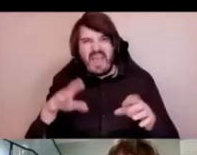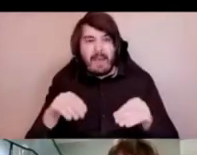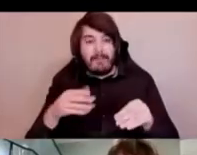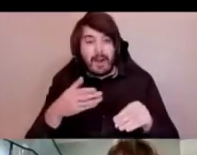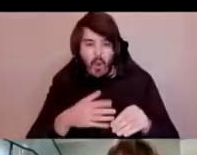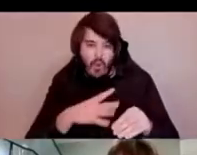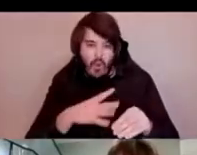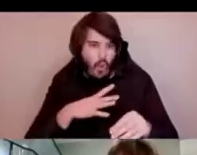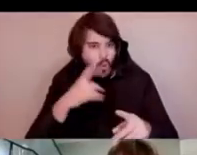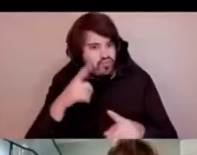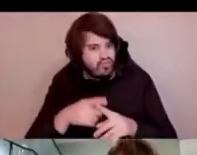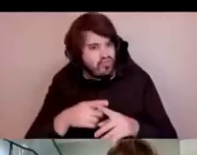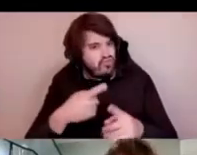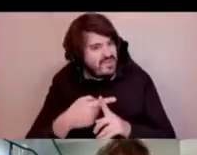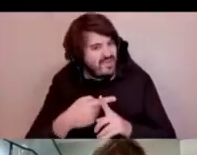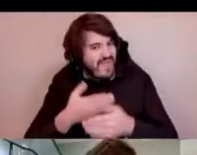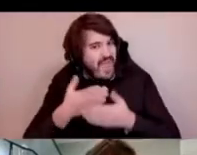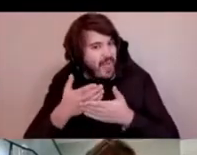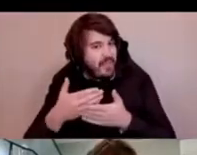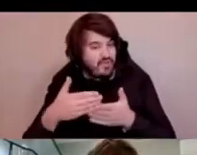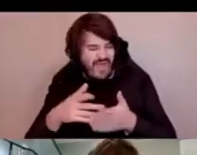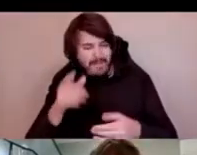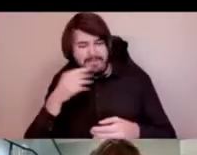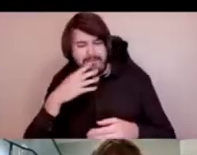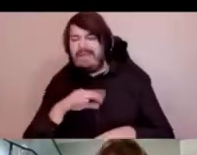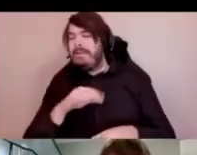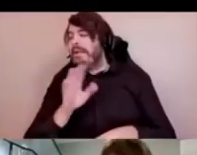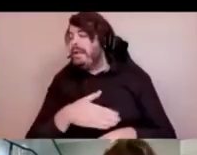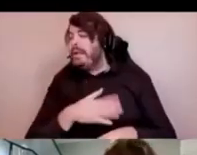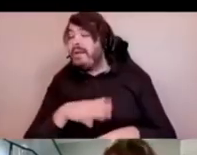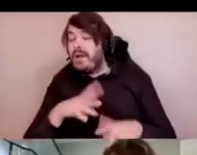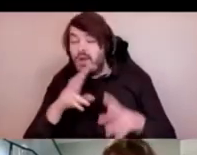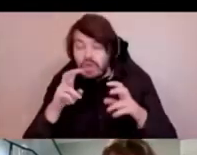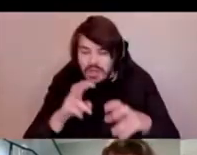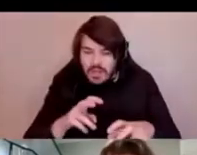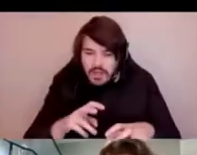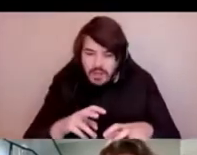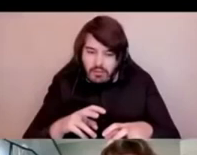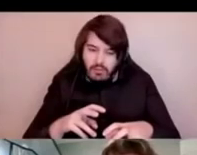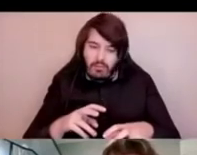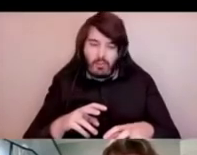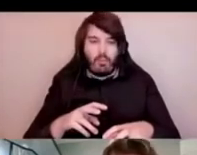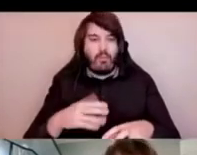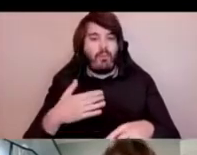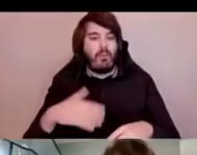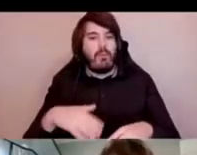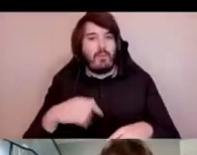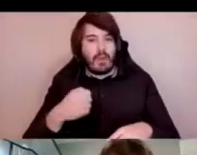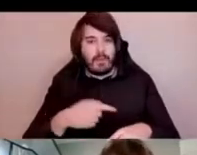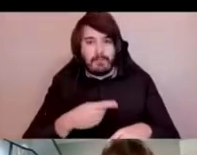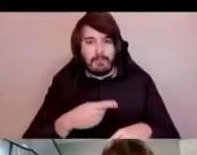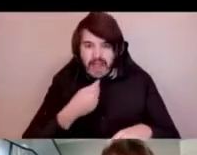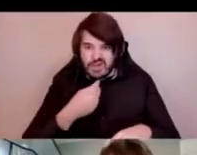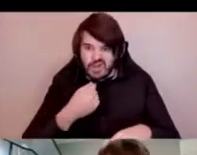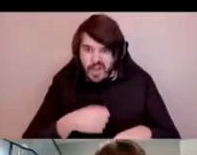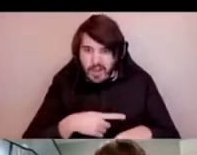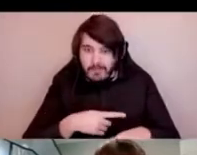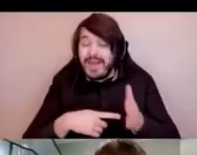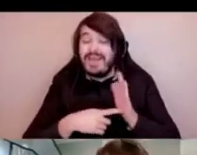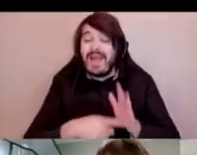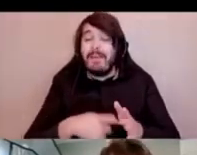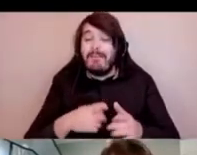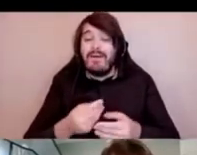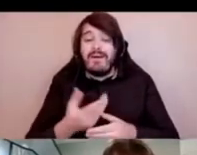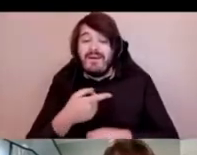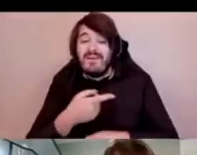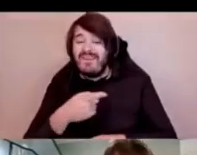Et souvent, on apprend que c'est une mauvaise herbe, mais finalement, si on fait une recherche, on s'aperçoit que c'est comestible. Par exemple,